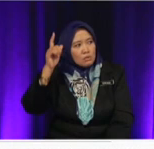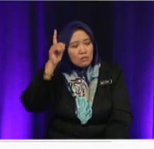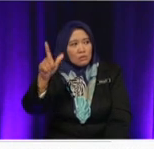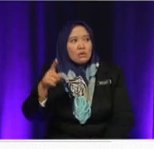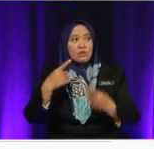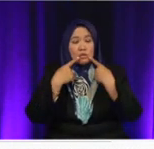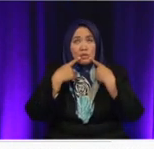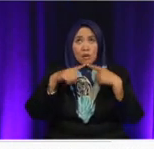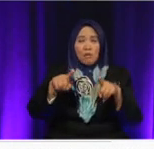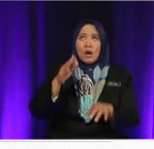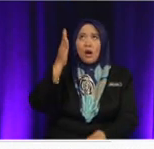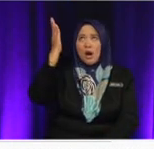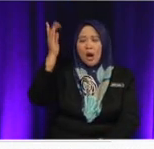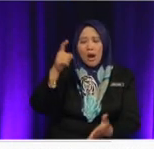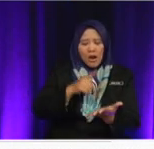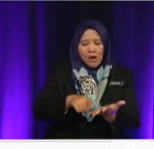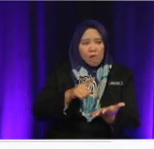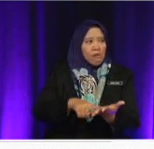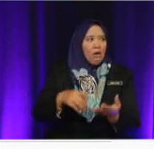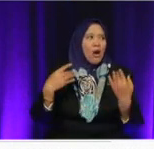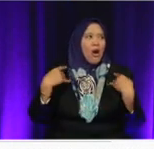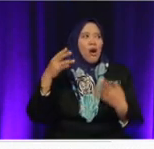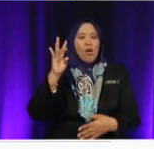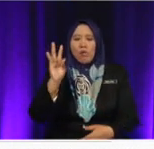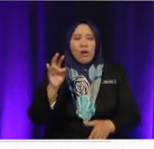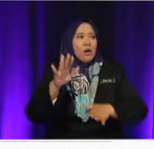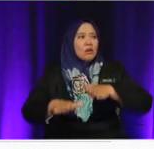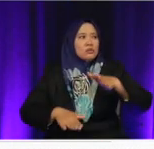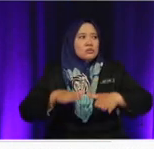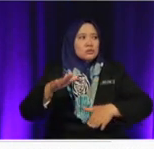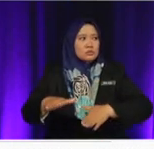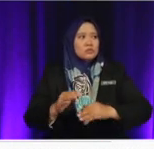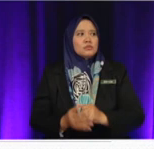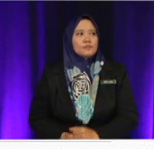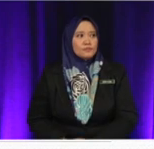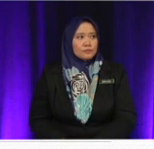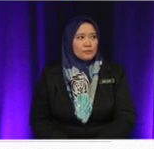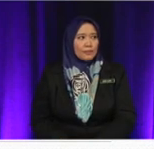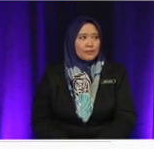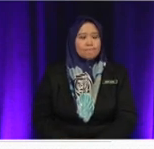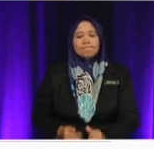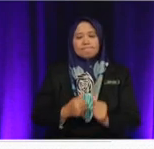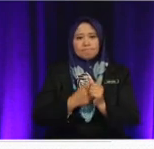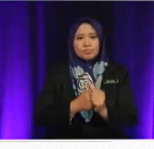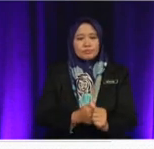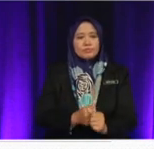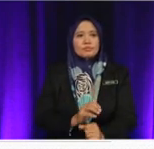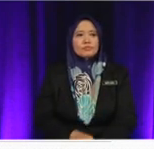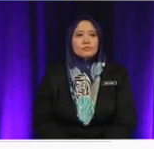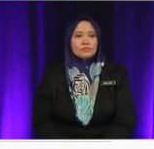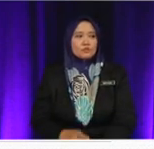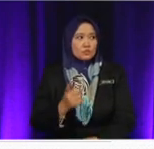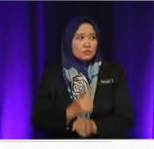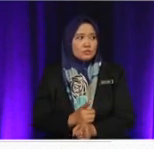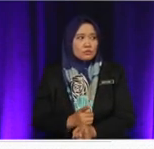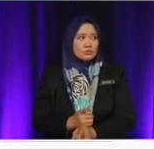masalah. Okey, ada 7 langkah yang murid kena ingat. Okey, bagus Azim beri jawapan tadi. Kemudian tentang prinsip. Yang